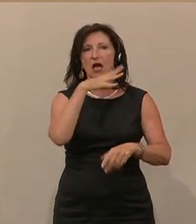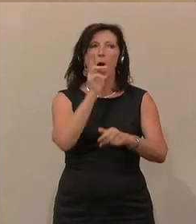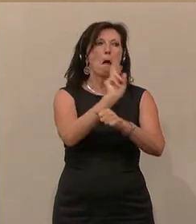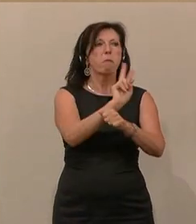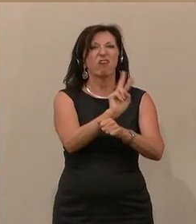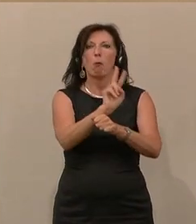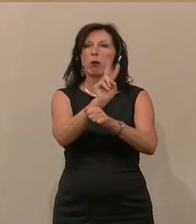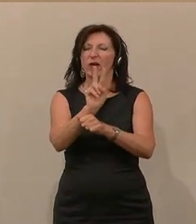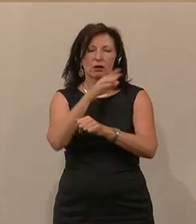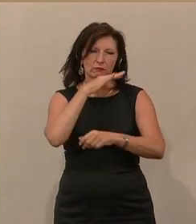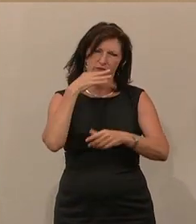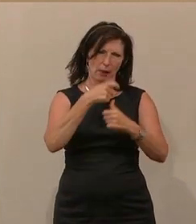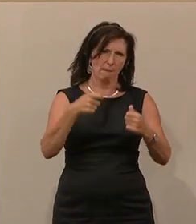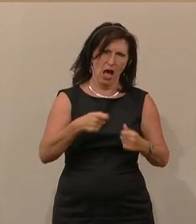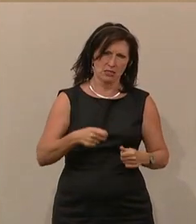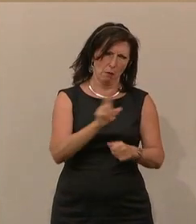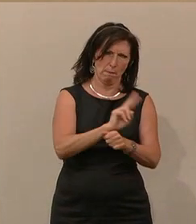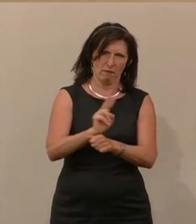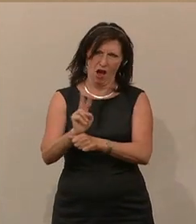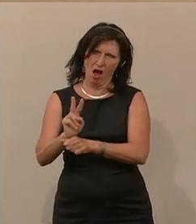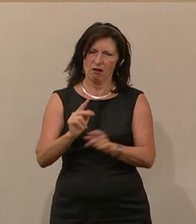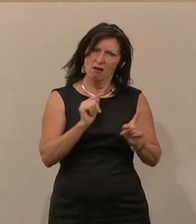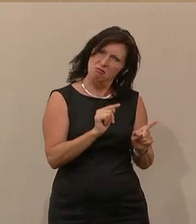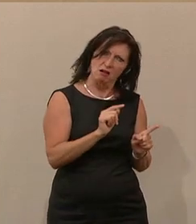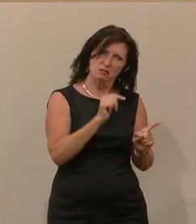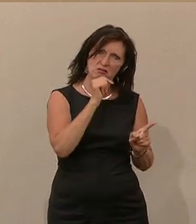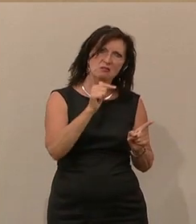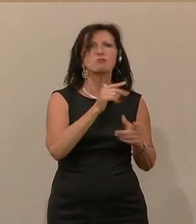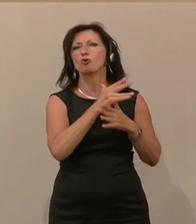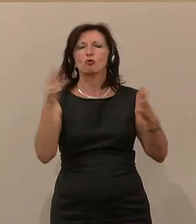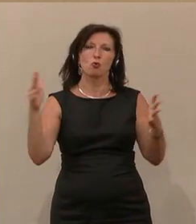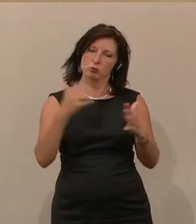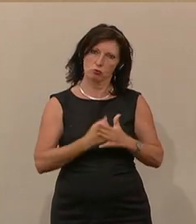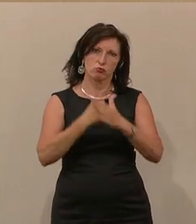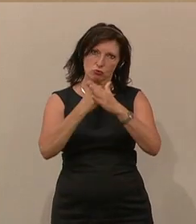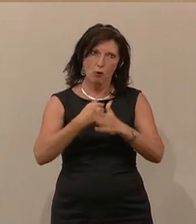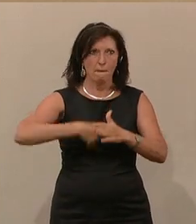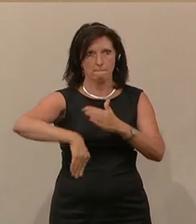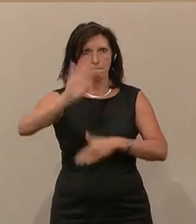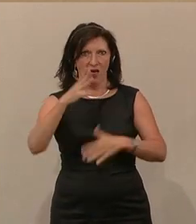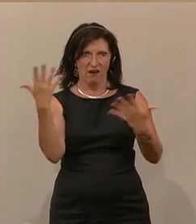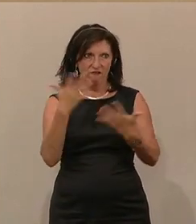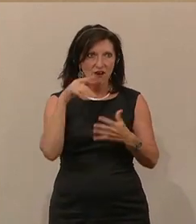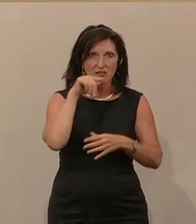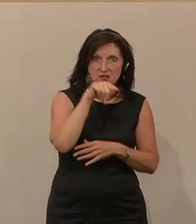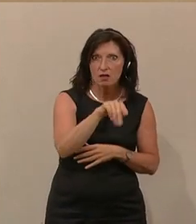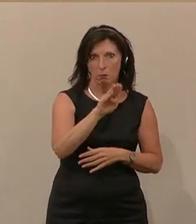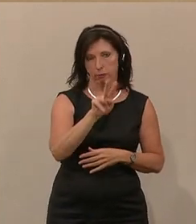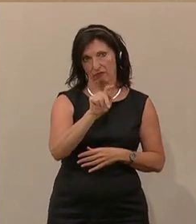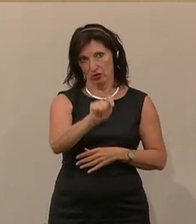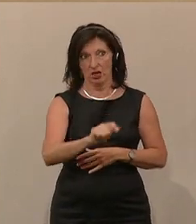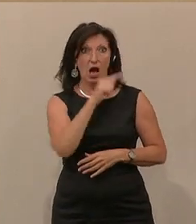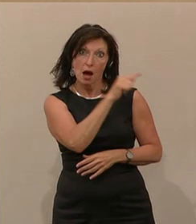wurden herr minister sie sind für die sicherheit in unserem land verantwortlich aber